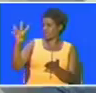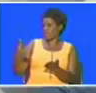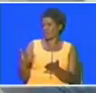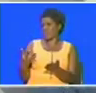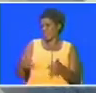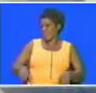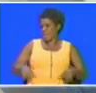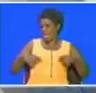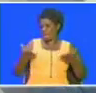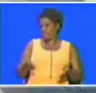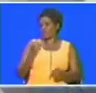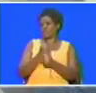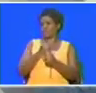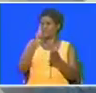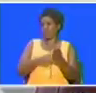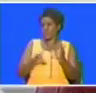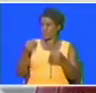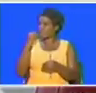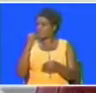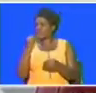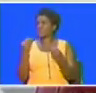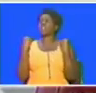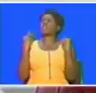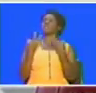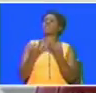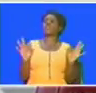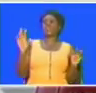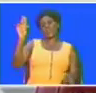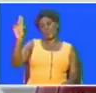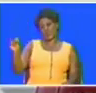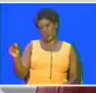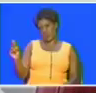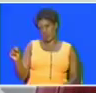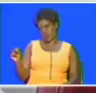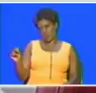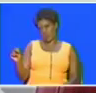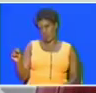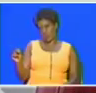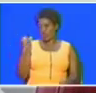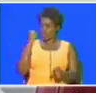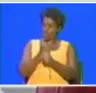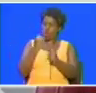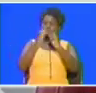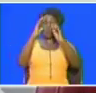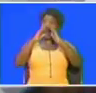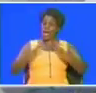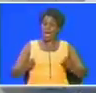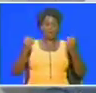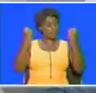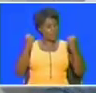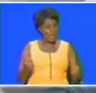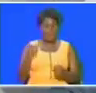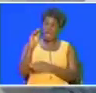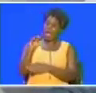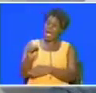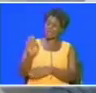na hii maisha sasa atafanya nao nini? Anasema nampa chakula na nalala bure. Hapana. Haimaanishi kulala bure. Maanake kazi ya nyumba ni ngumu sana. Hata uliza wale